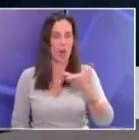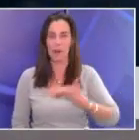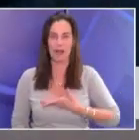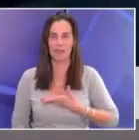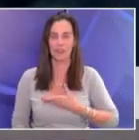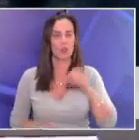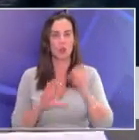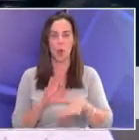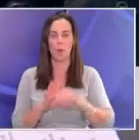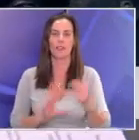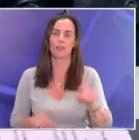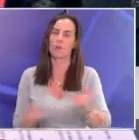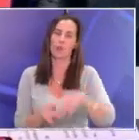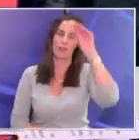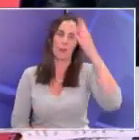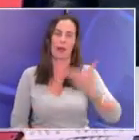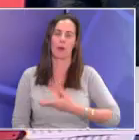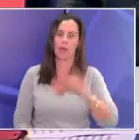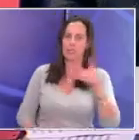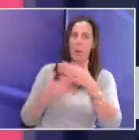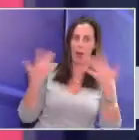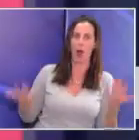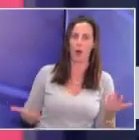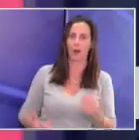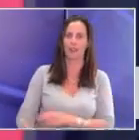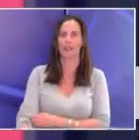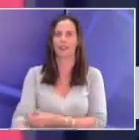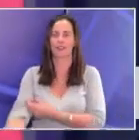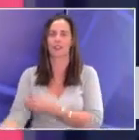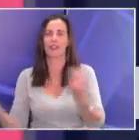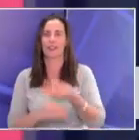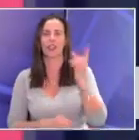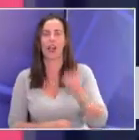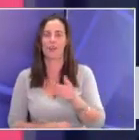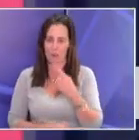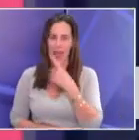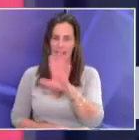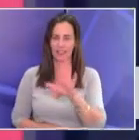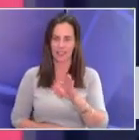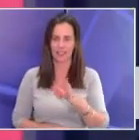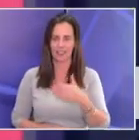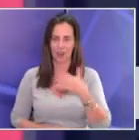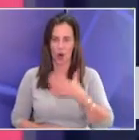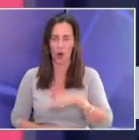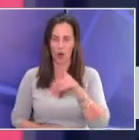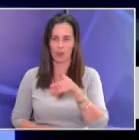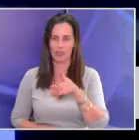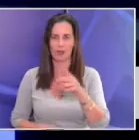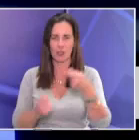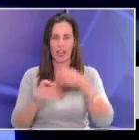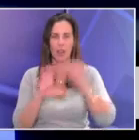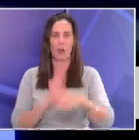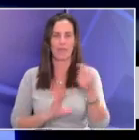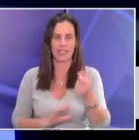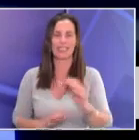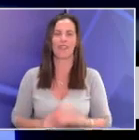מקבלות תרומות וכסף כמו שגברים. או, זה ברור. וזה דבר שחייב... בוא נדבר רגע, אני רוצה רגע לקחת אותך כן לתרומות,